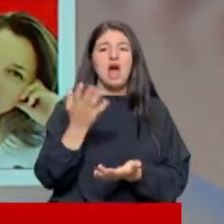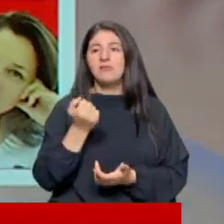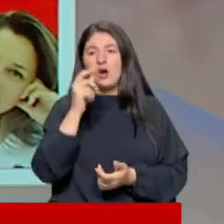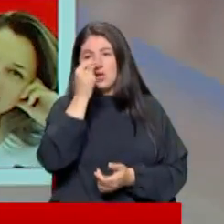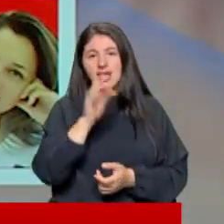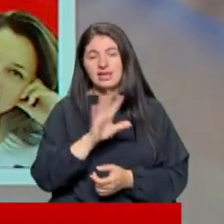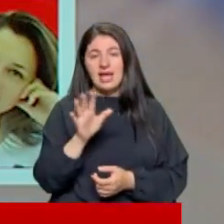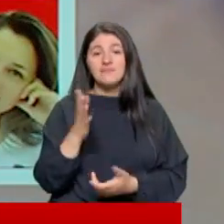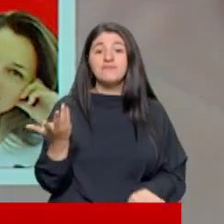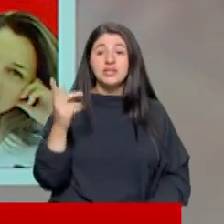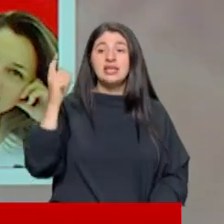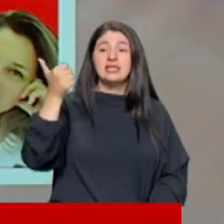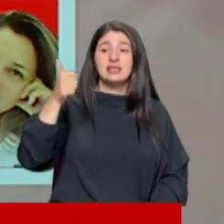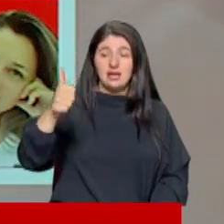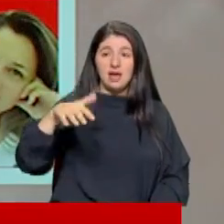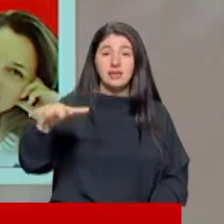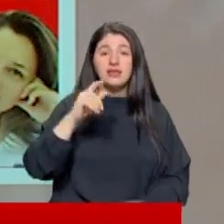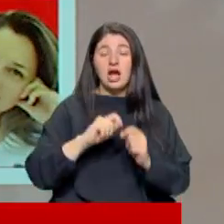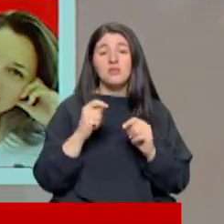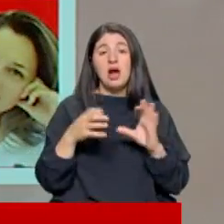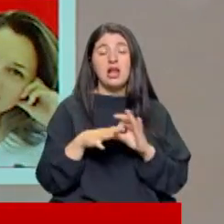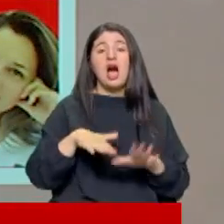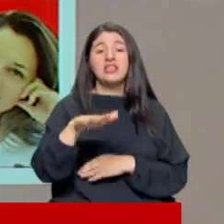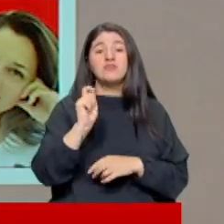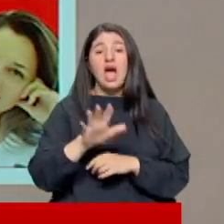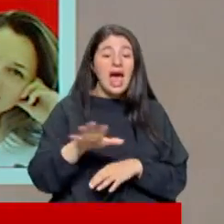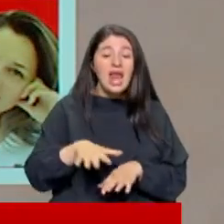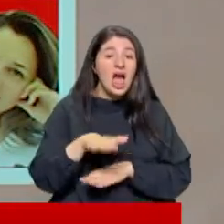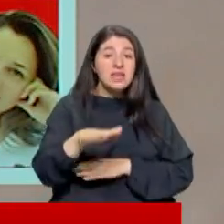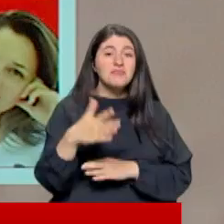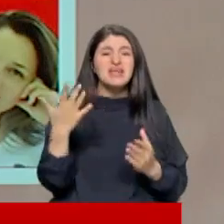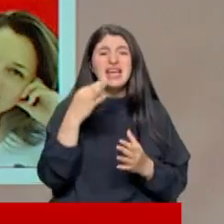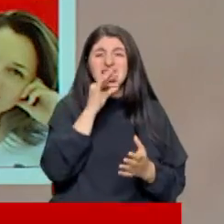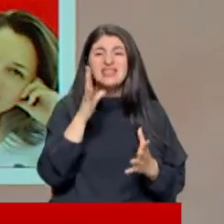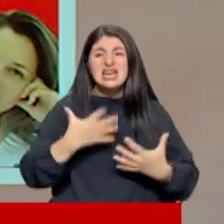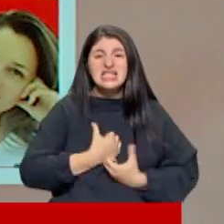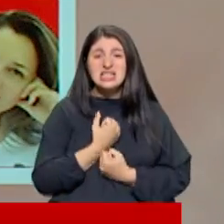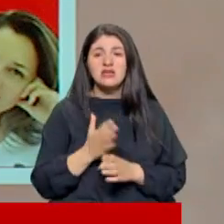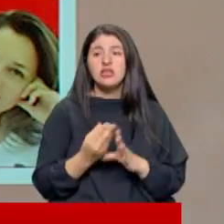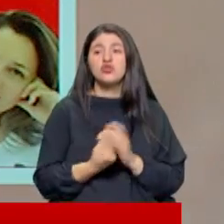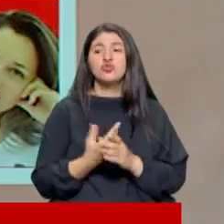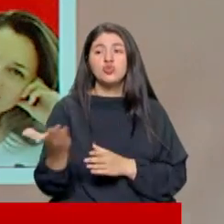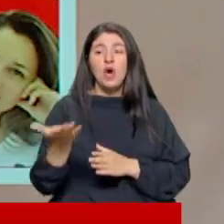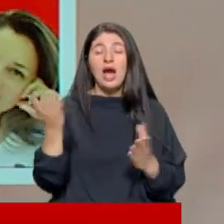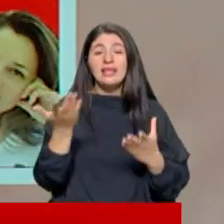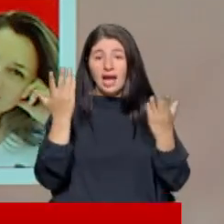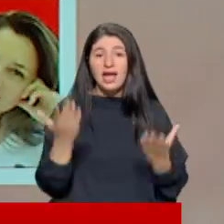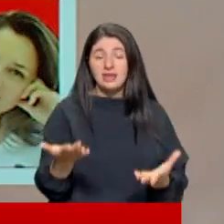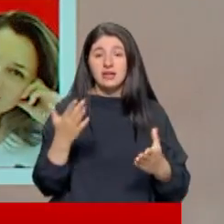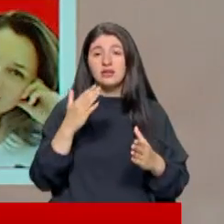kolay değil. İktidar kanadında ekonomiyle ilgili atılacak her adım neredeyse krize neden oluyor. Her ne